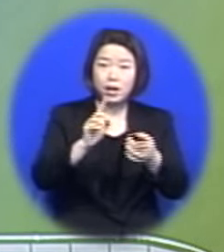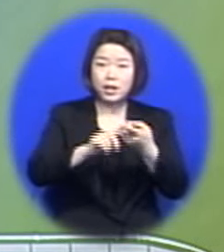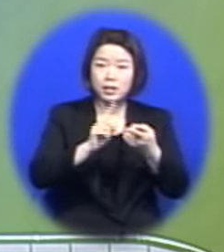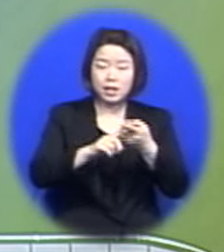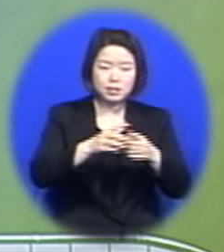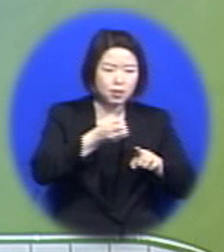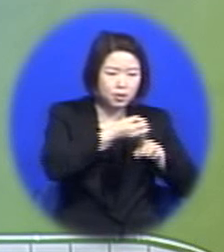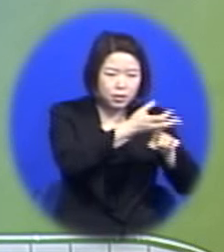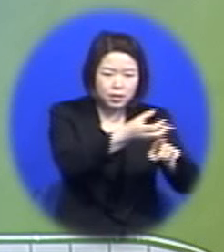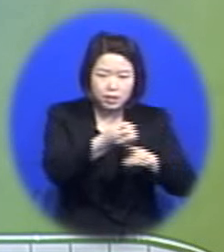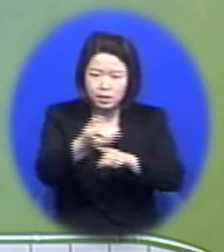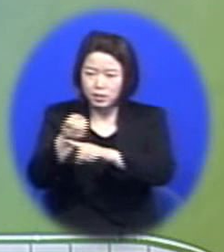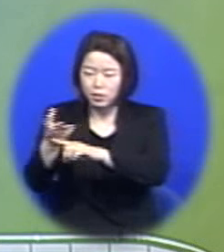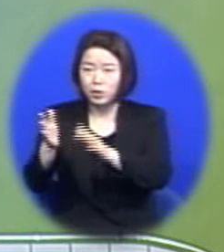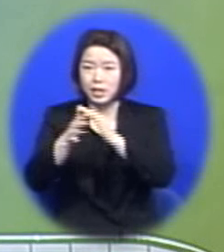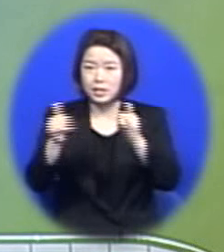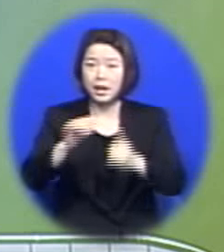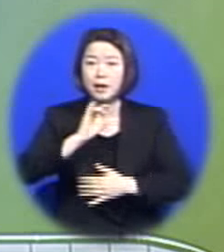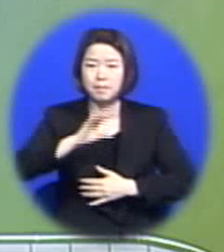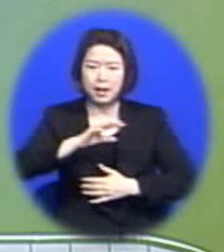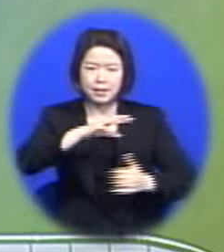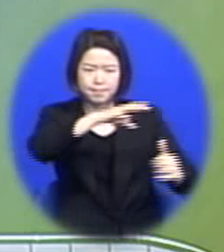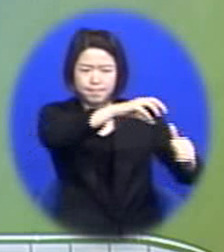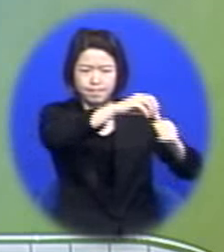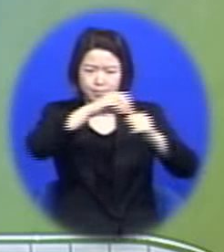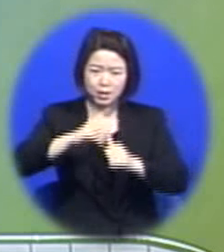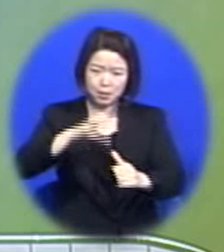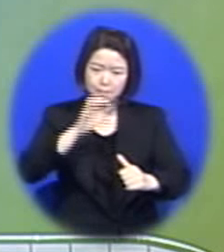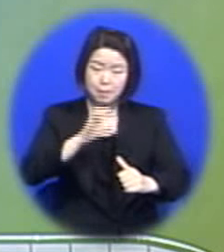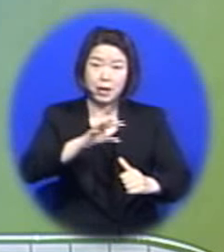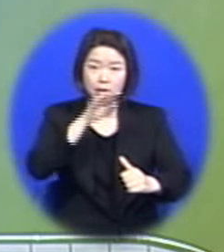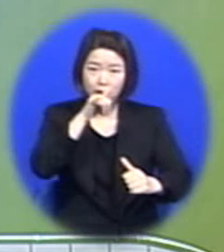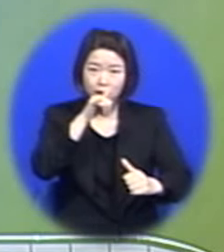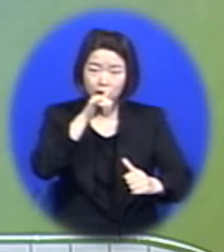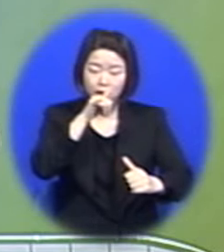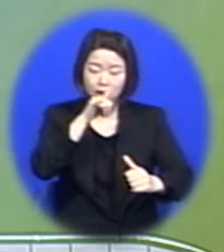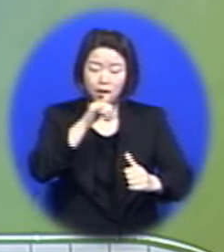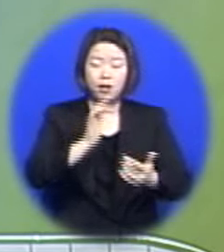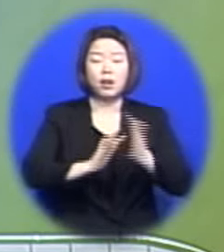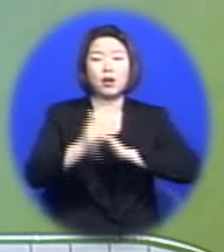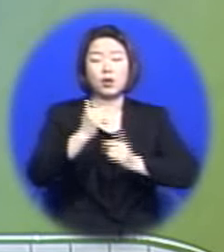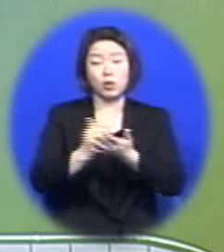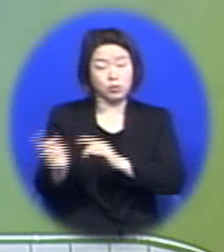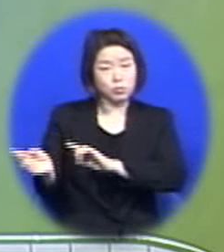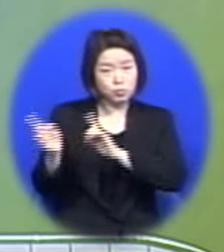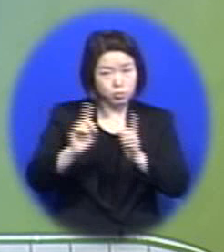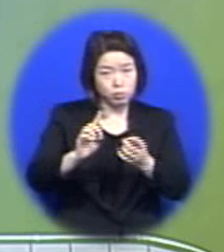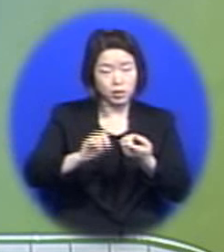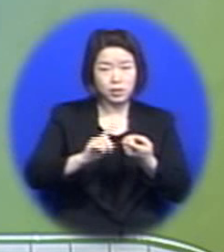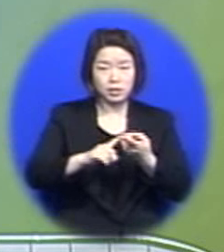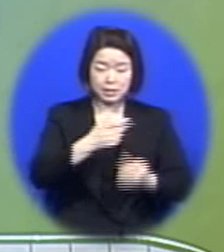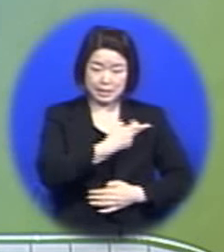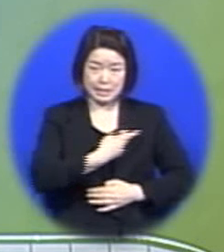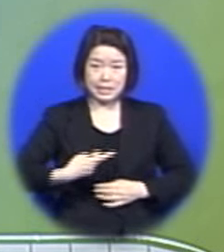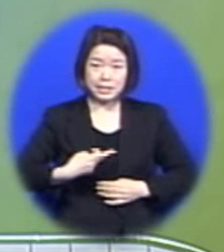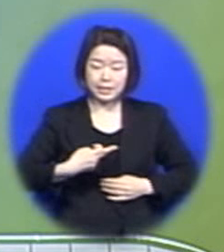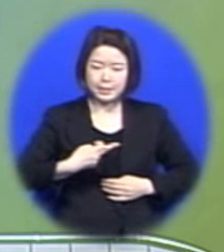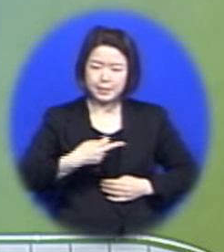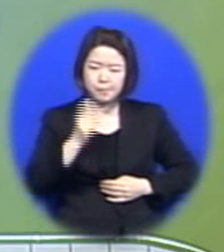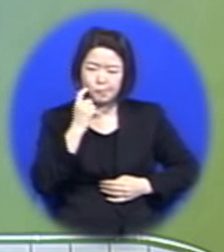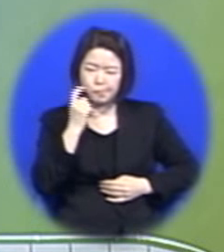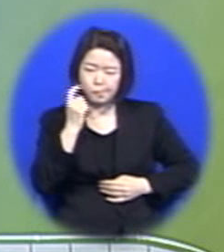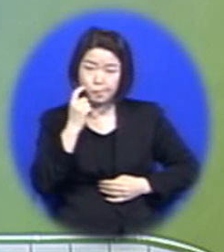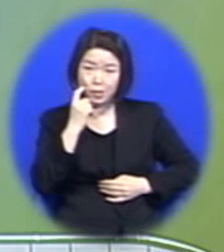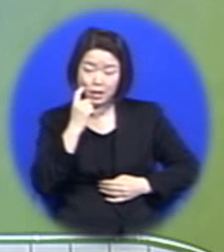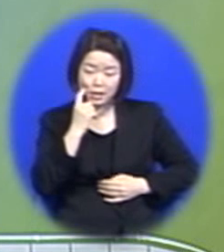거죠. 예수님의 부활이 제자들이 만들어낸 조작된 이야기라면 예수님의 부활의 첫 증인이